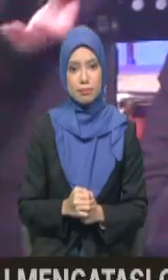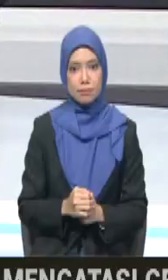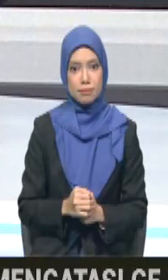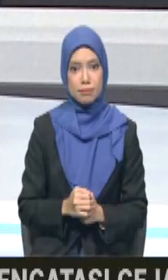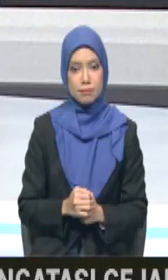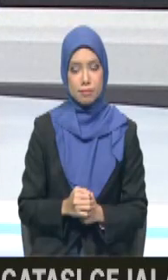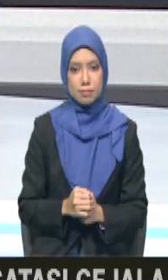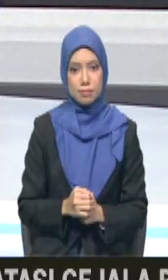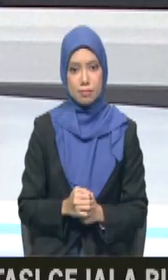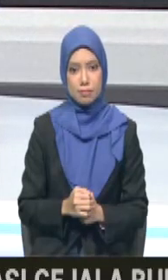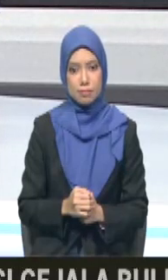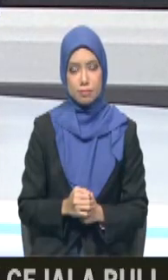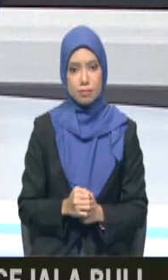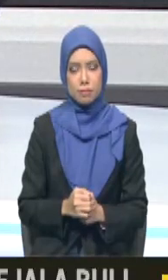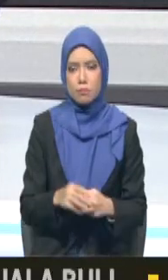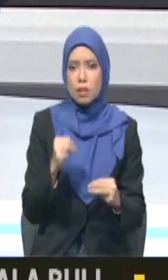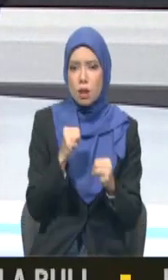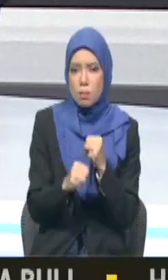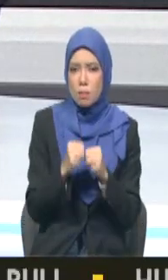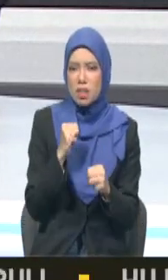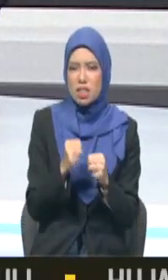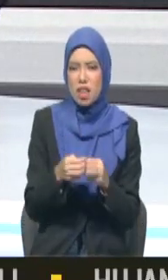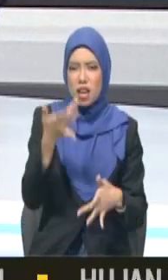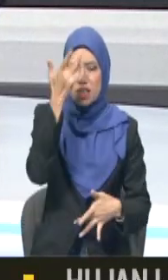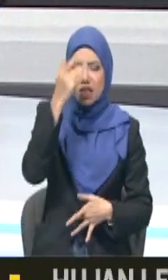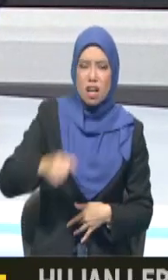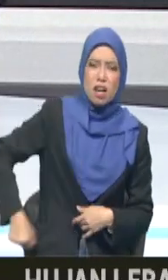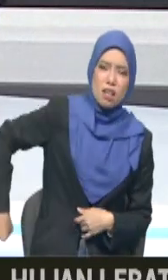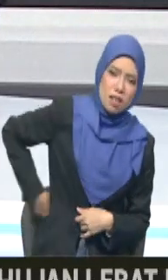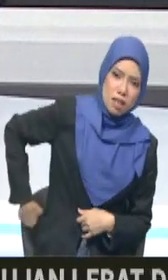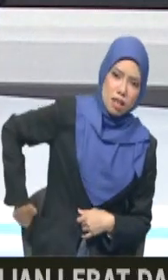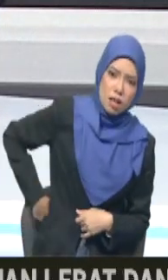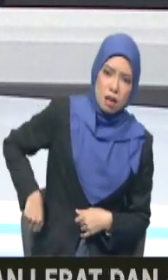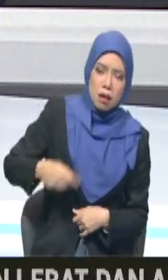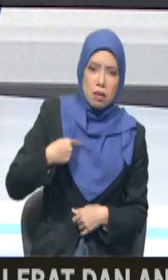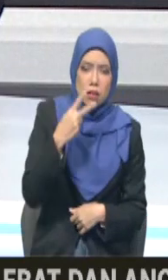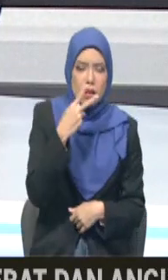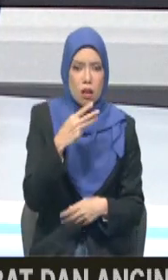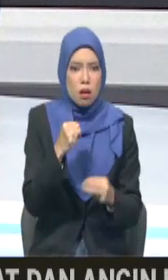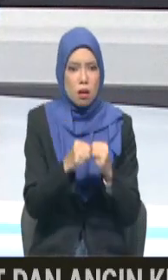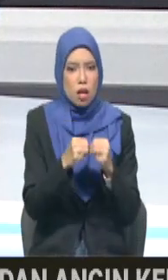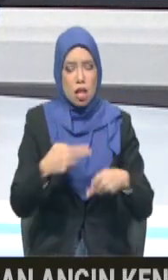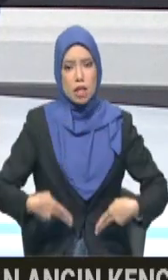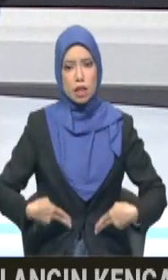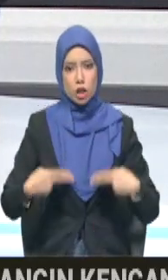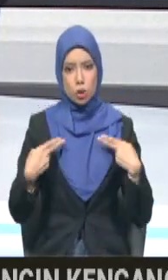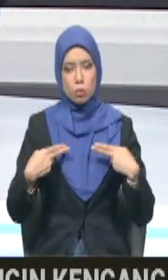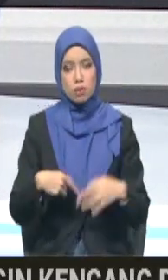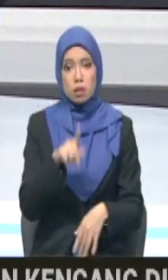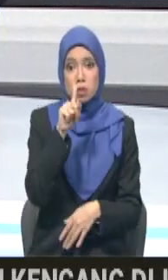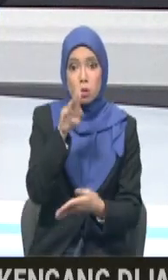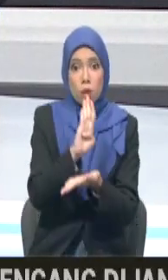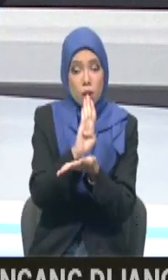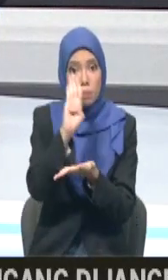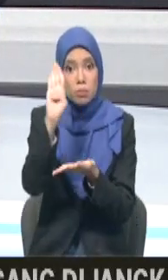ketiga masalah tulang belakang memberi kesan kepada kehidupan seharian dianggarkan 1 bilion orang